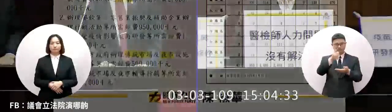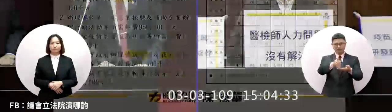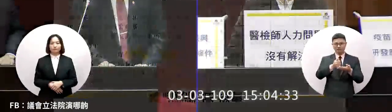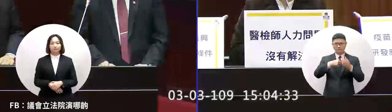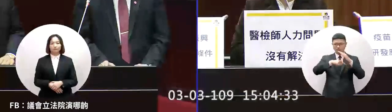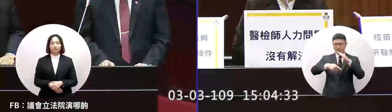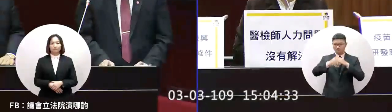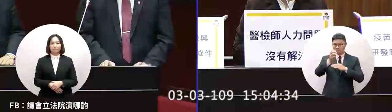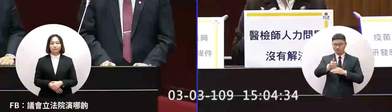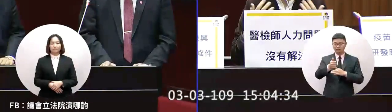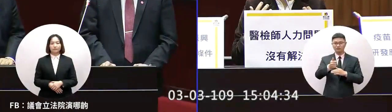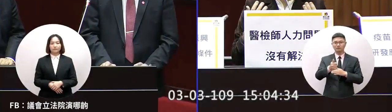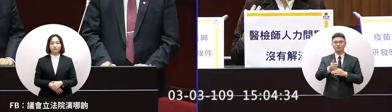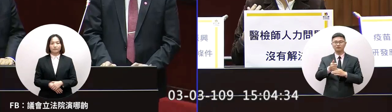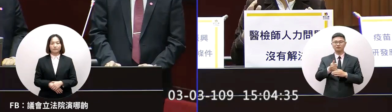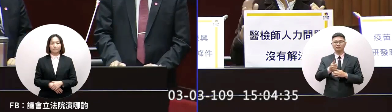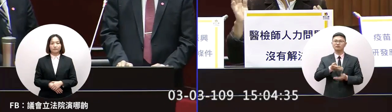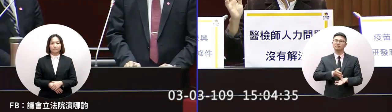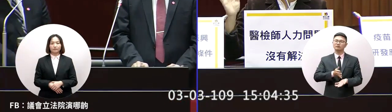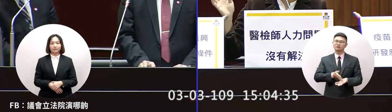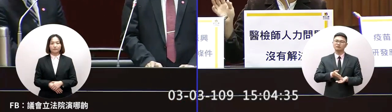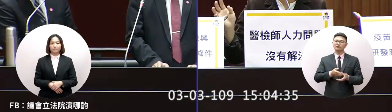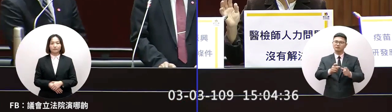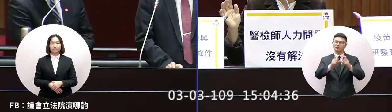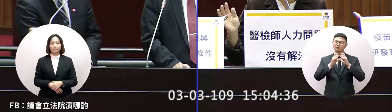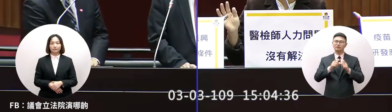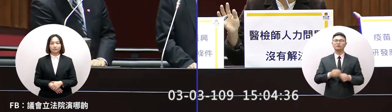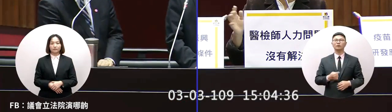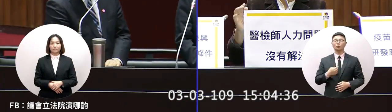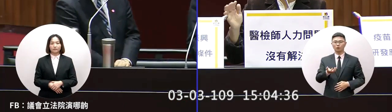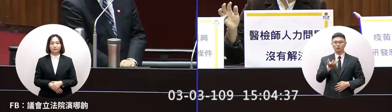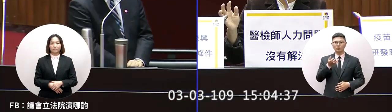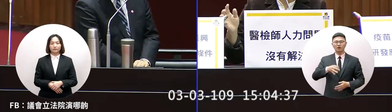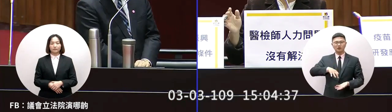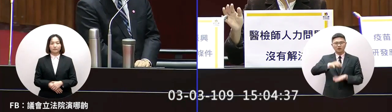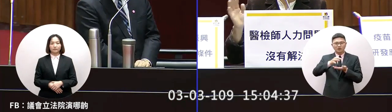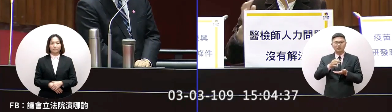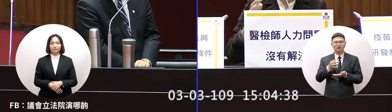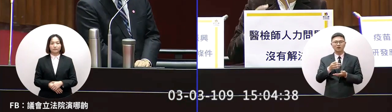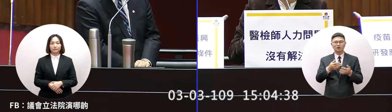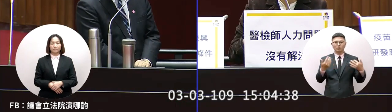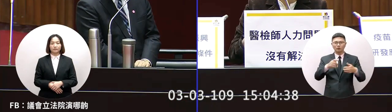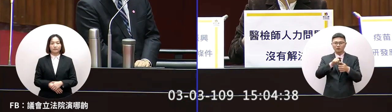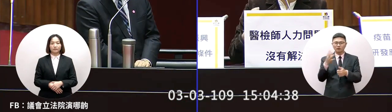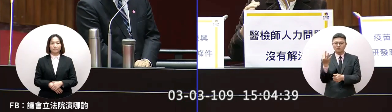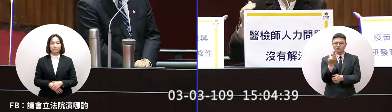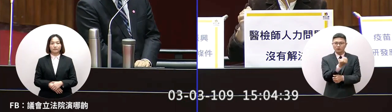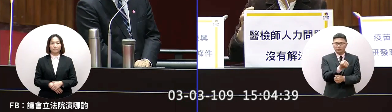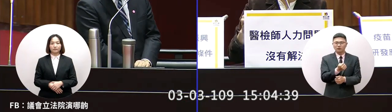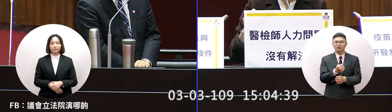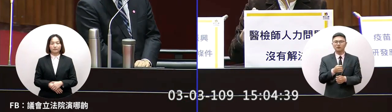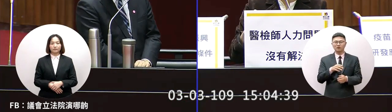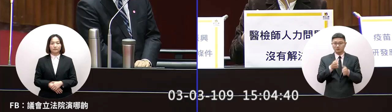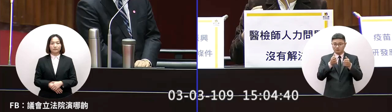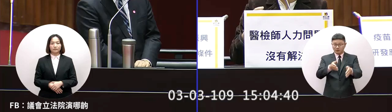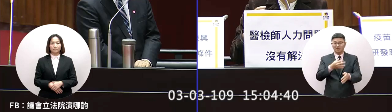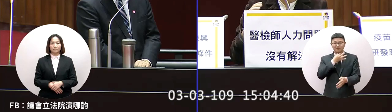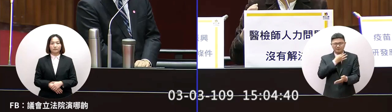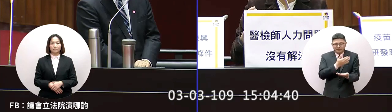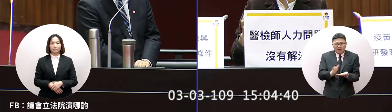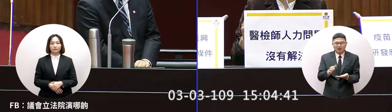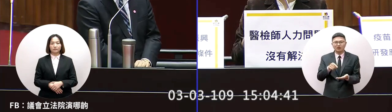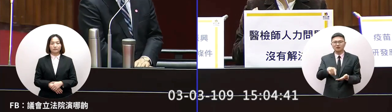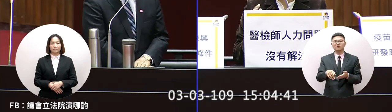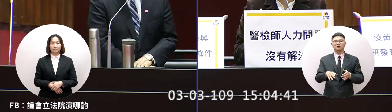长来这个发言一下。就是刚刚我提的这些问题，我们在纾困这一次，好，我们知